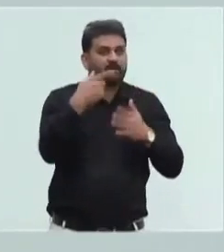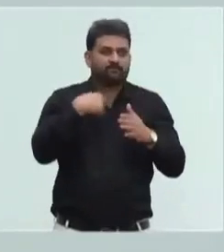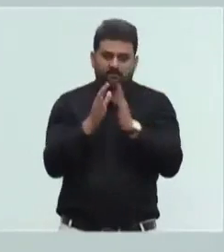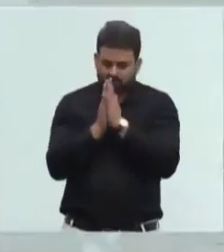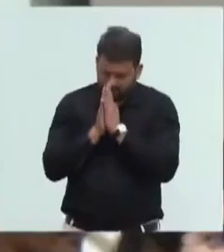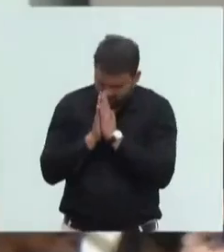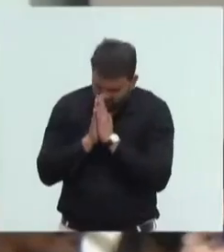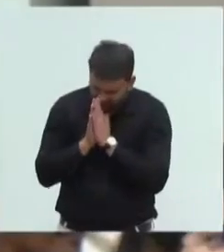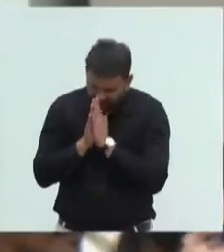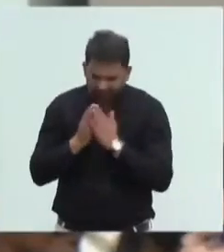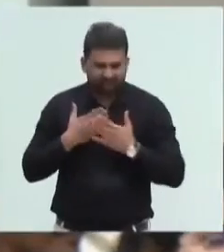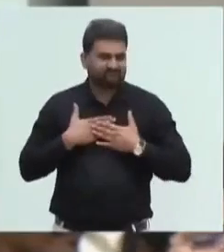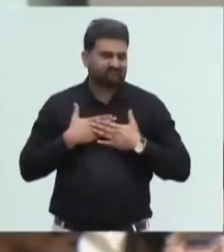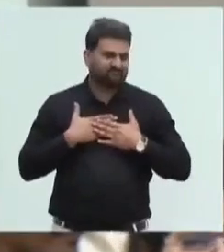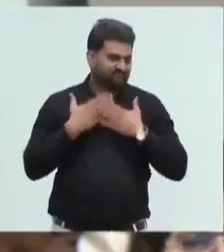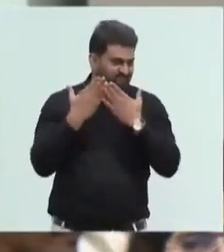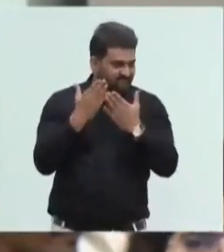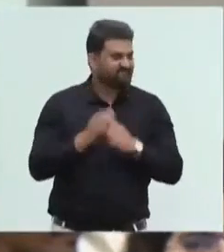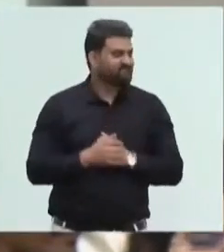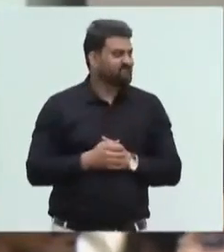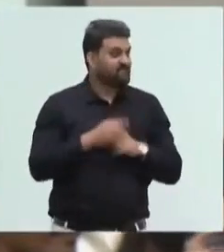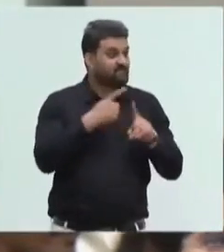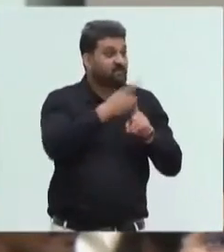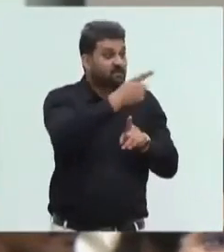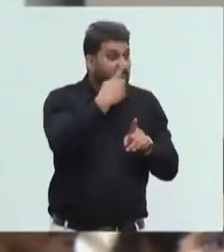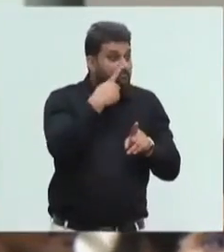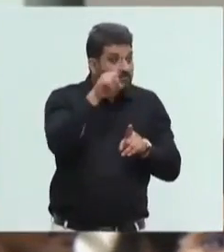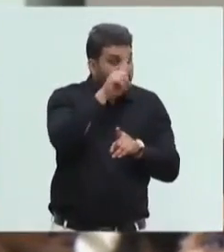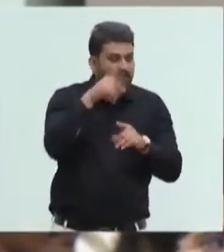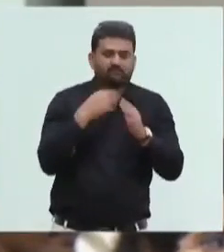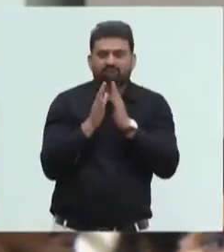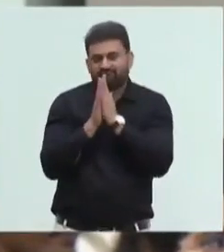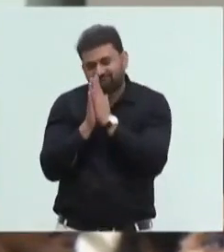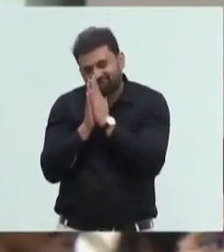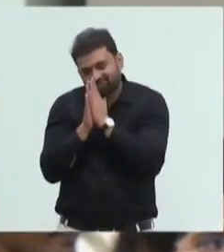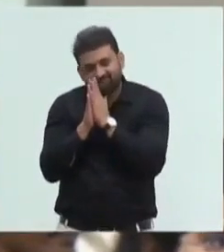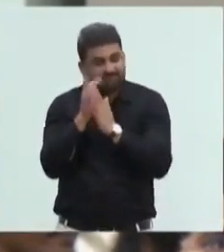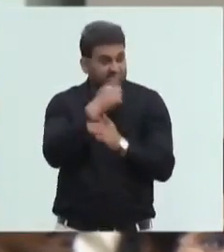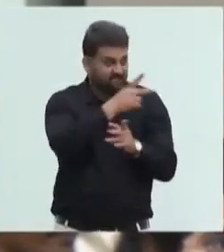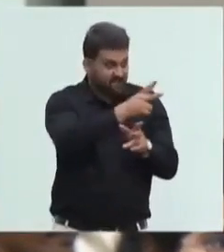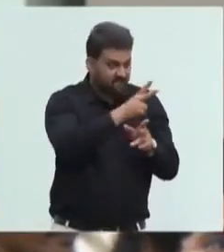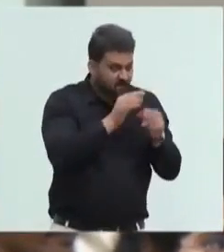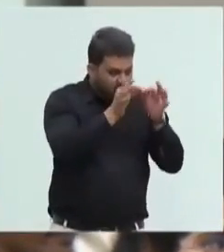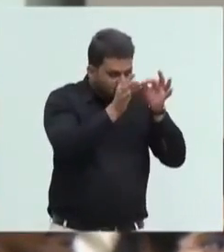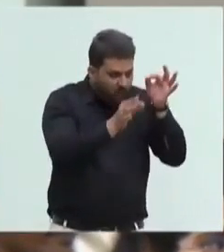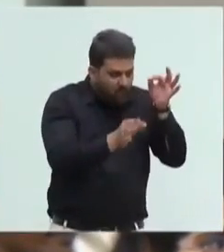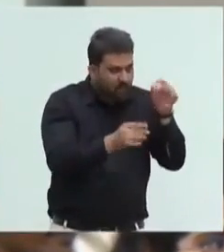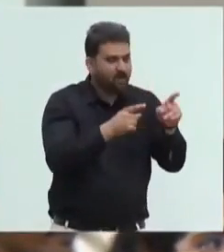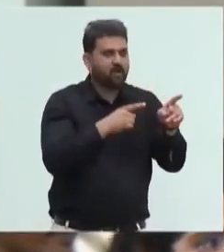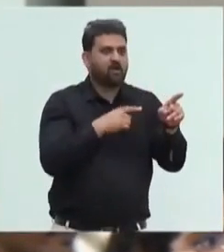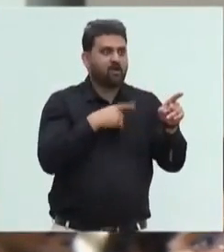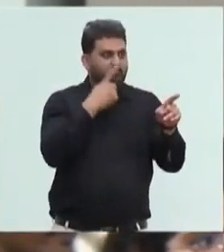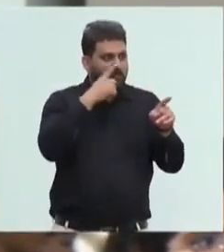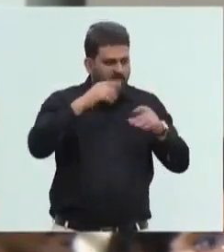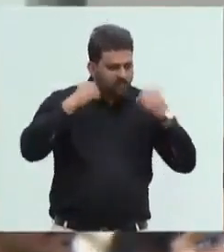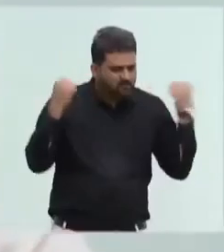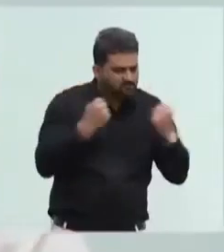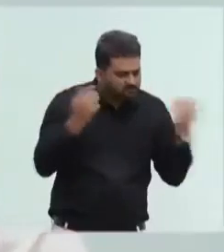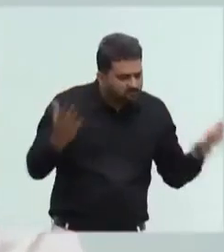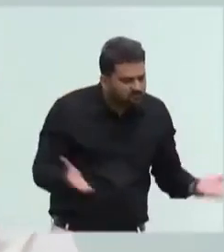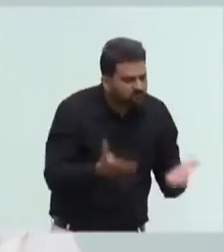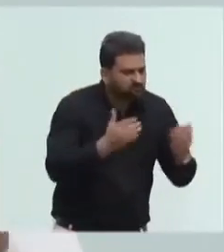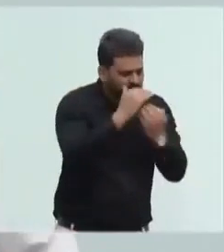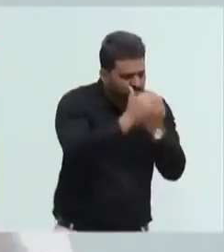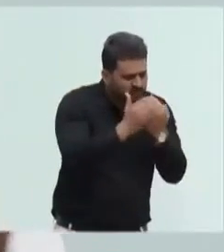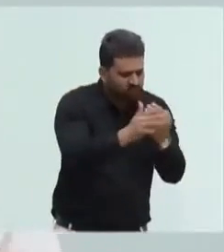हूँ, और विशेष करके आपकी माताजी को, जैसा आपने वर्णन किया कि वो कैसे आपको संभालती